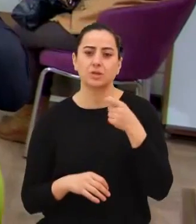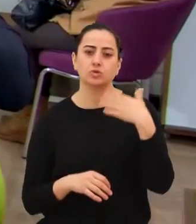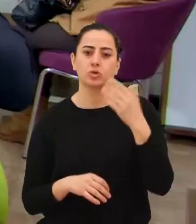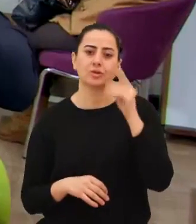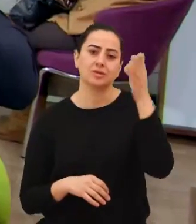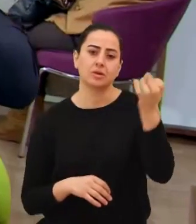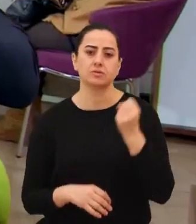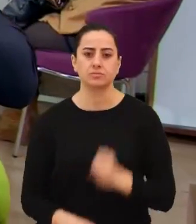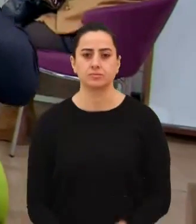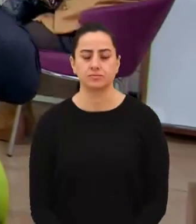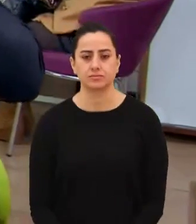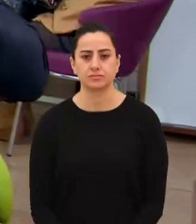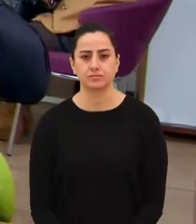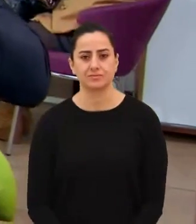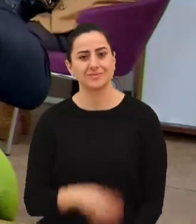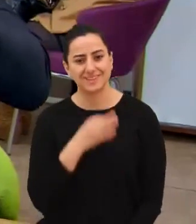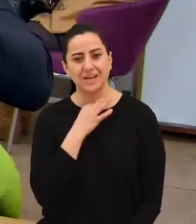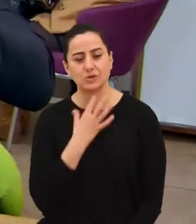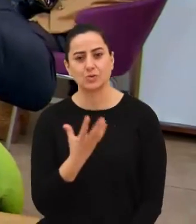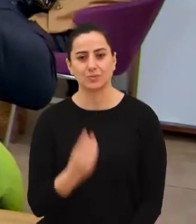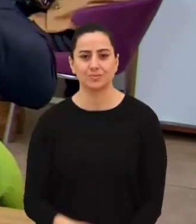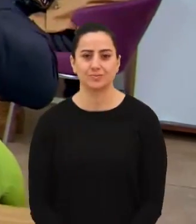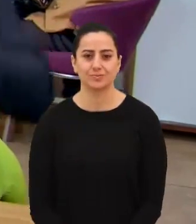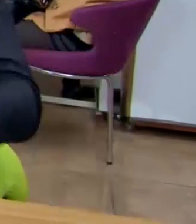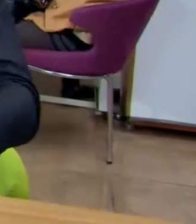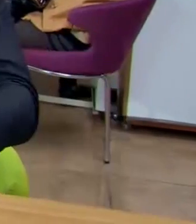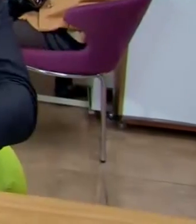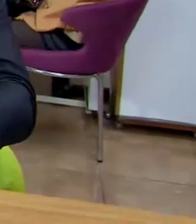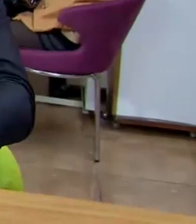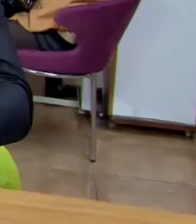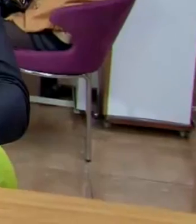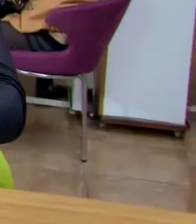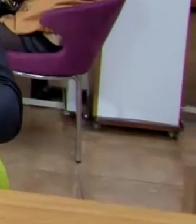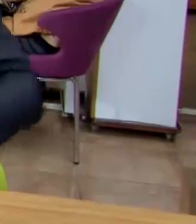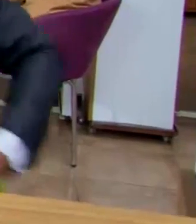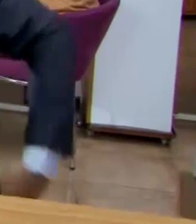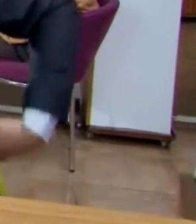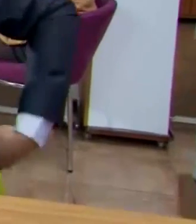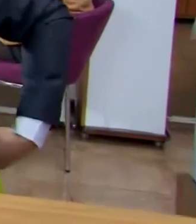olurum inşallah. Peki, çok teşekkür ederim. Kolay gelsin, sağ olun.